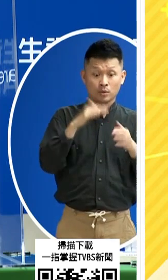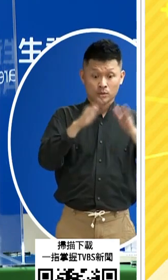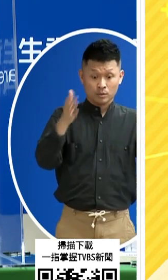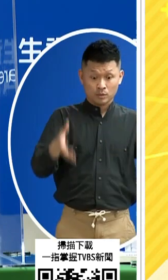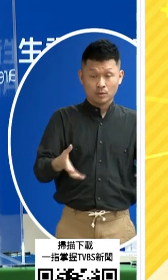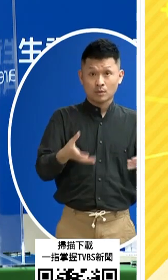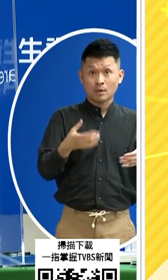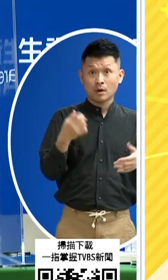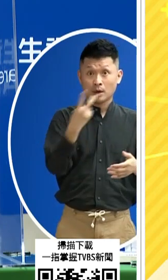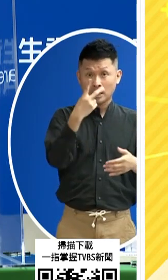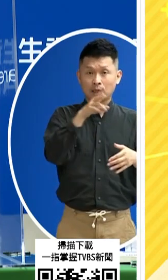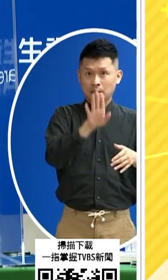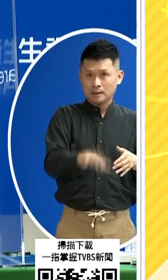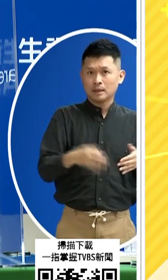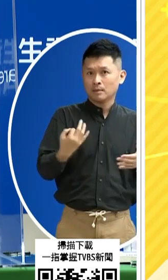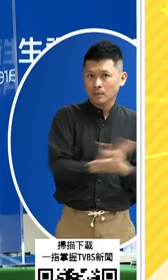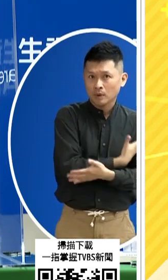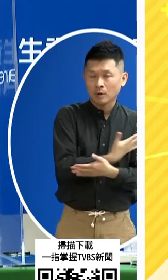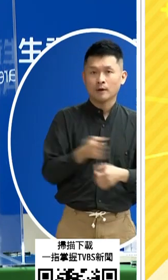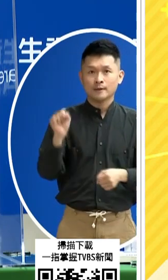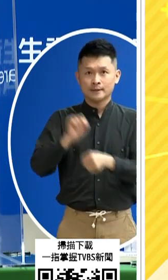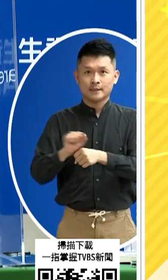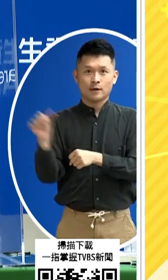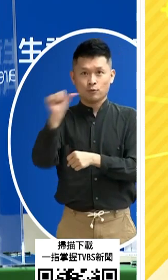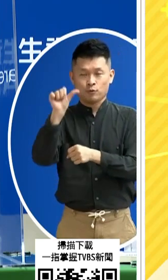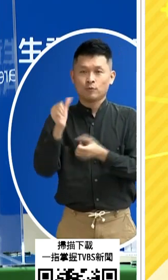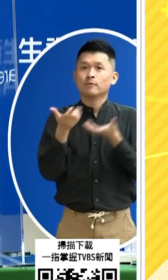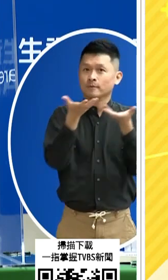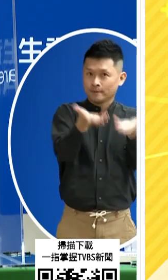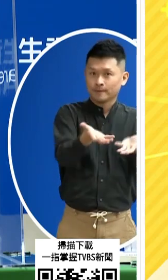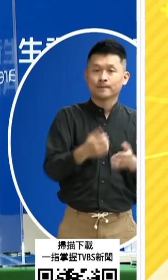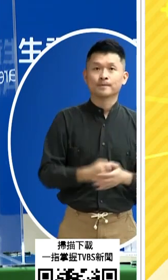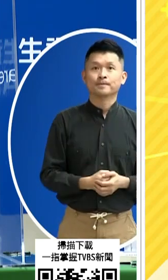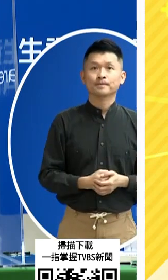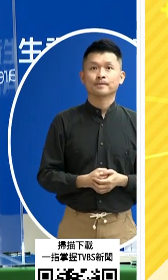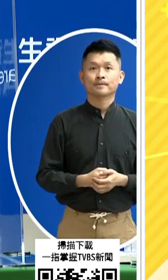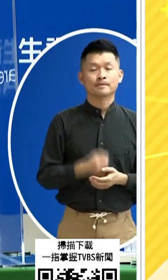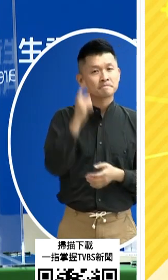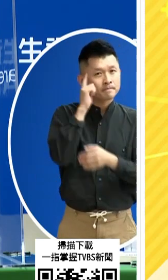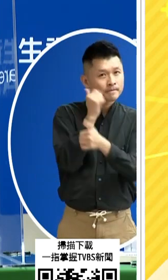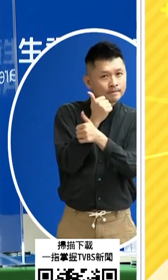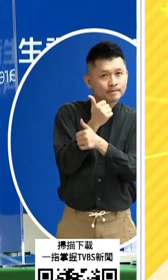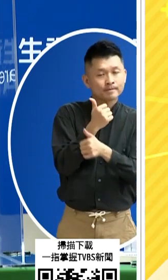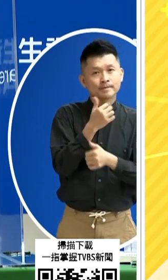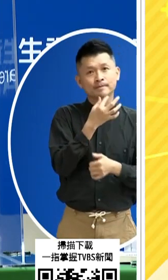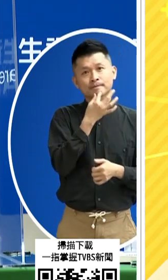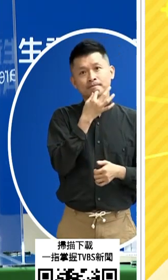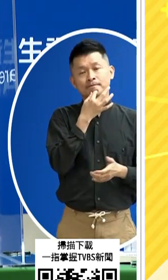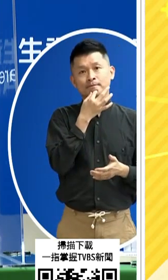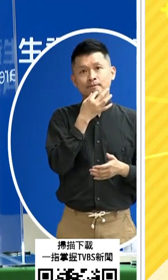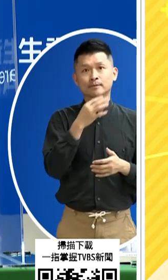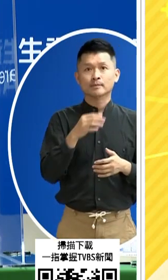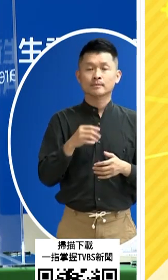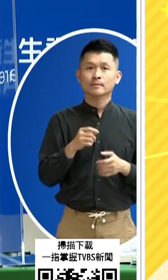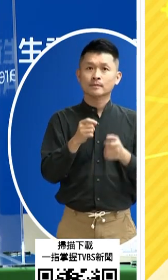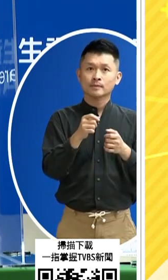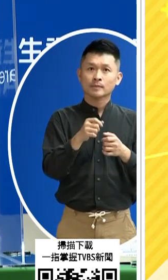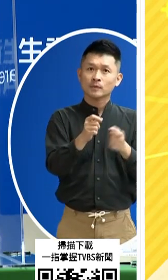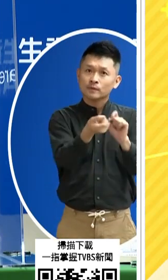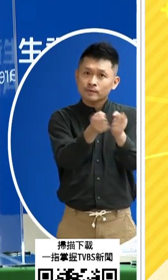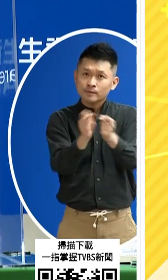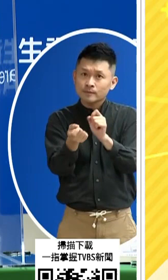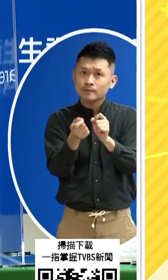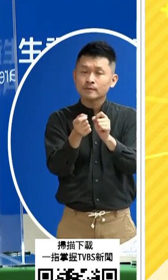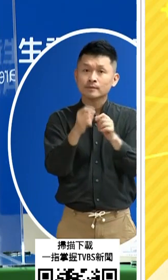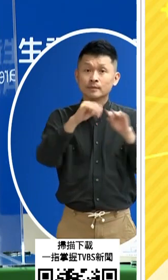果你整个疫情是彻底失败，彻底失败的证据就是美国人说你彻底失败了， 是 说你这个整个都破